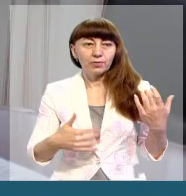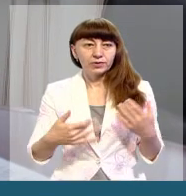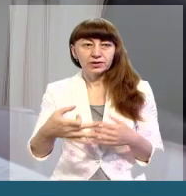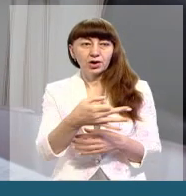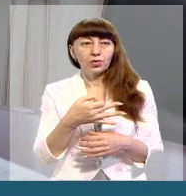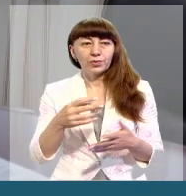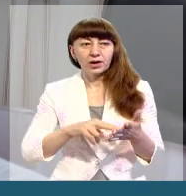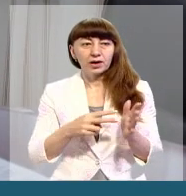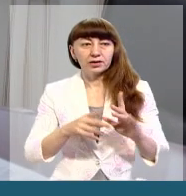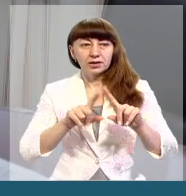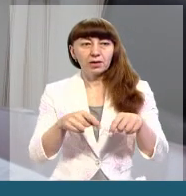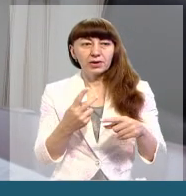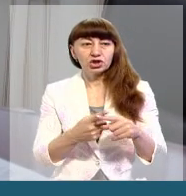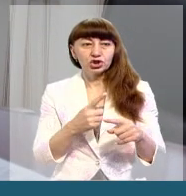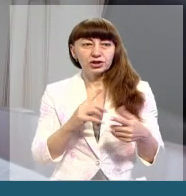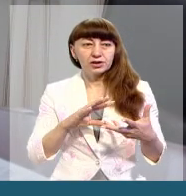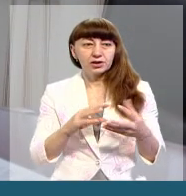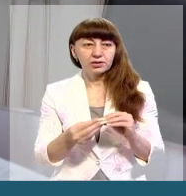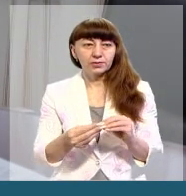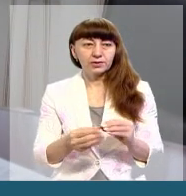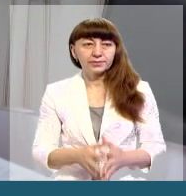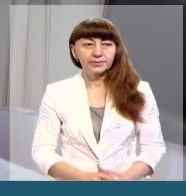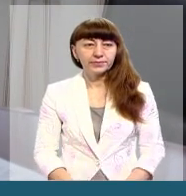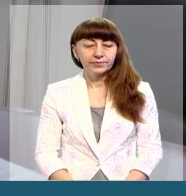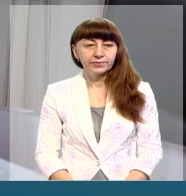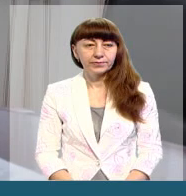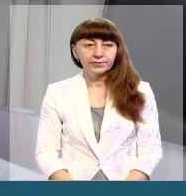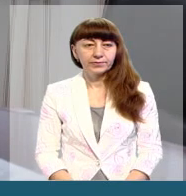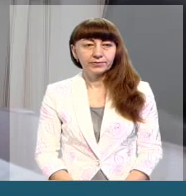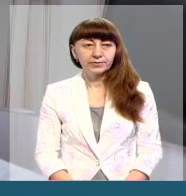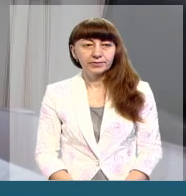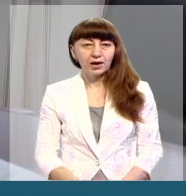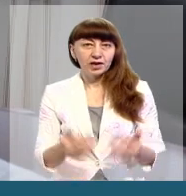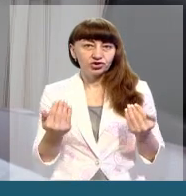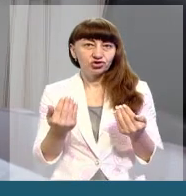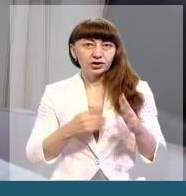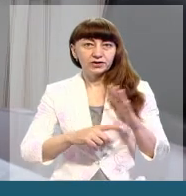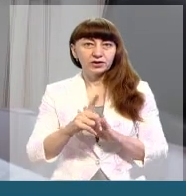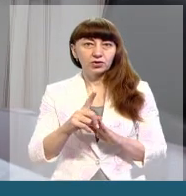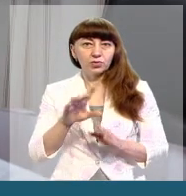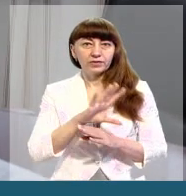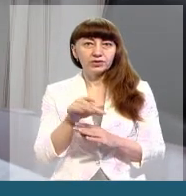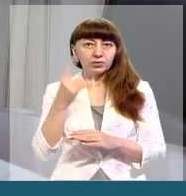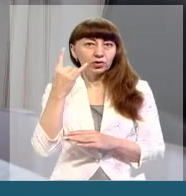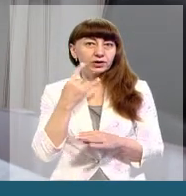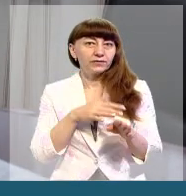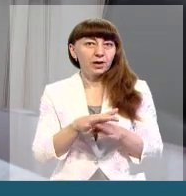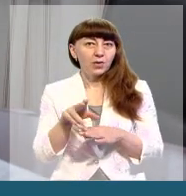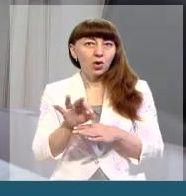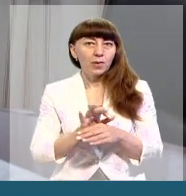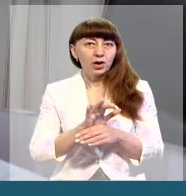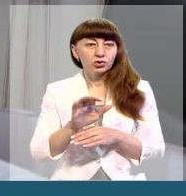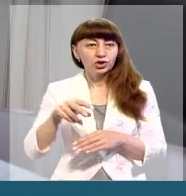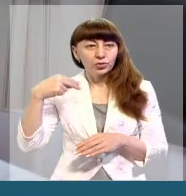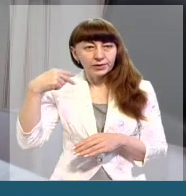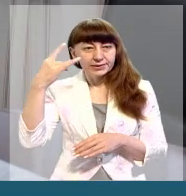қатар мемлекет басшысының несиелік жүктемені азайту және әділет органдарын одан әрі цифрландыру жұмысын арттыру жөніндегі тапсырмасы